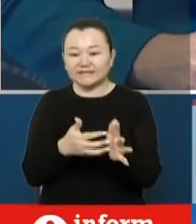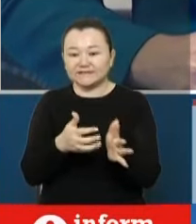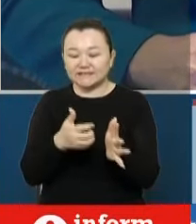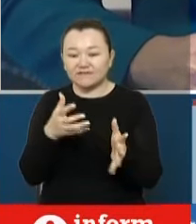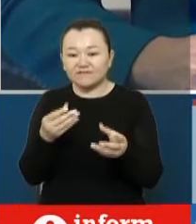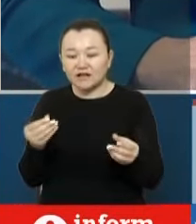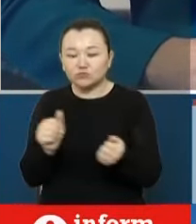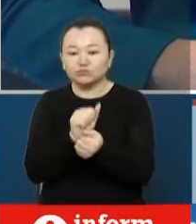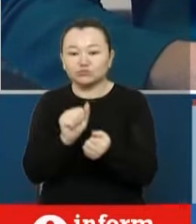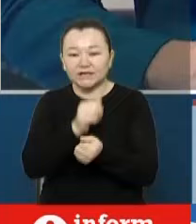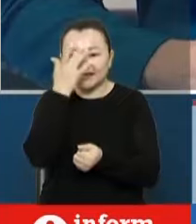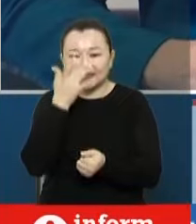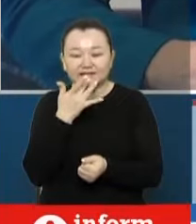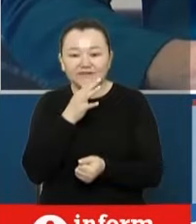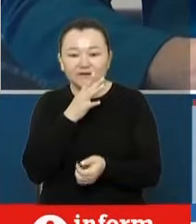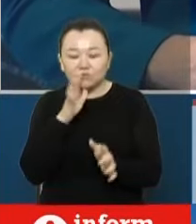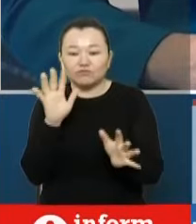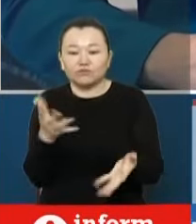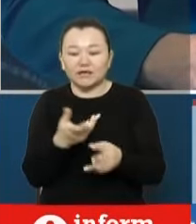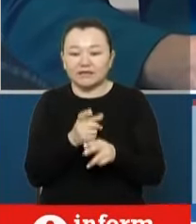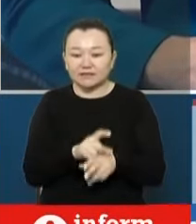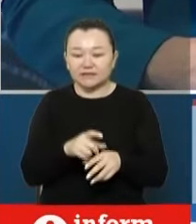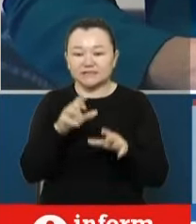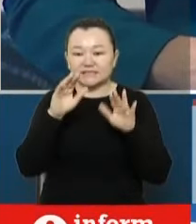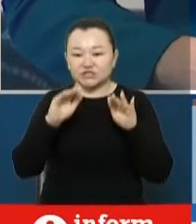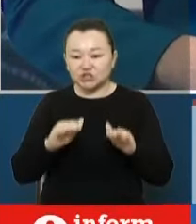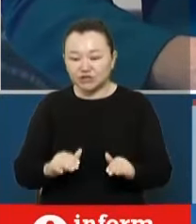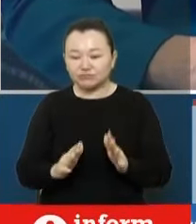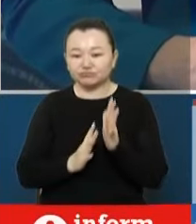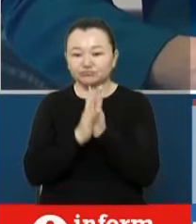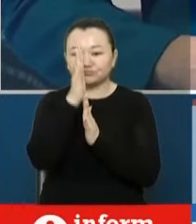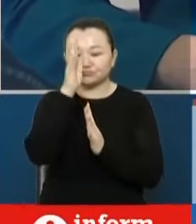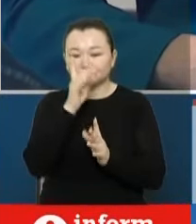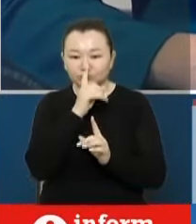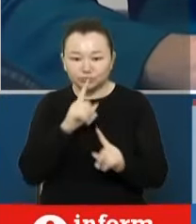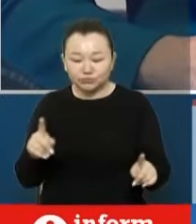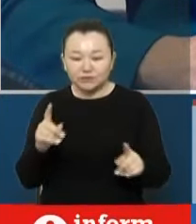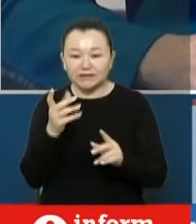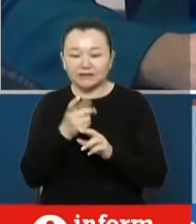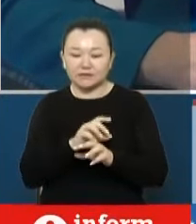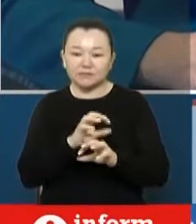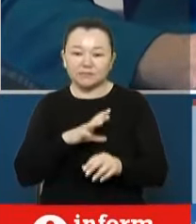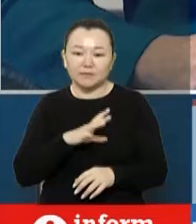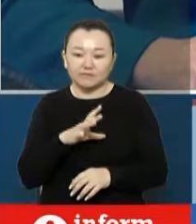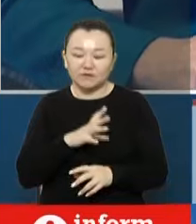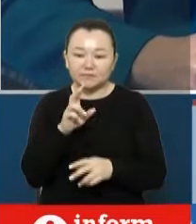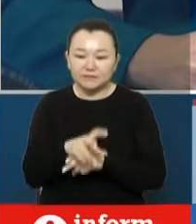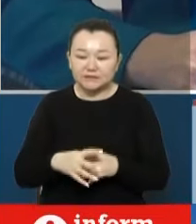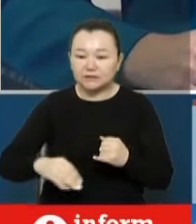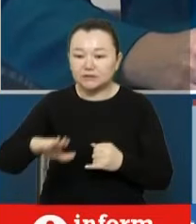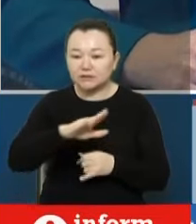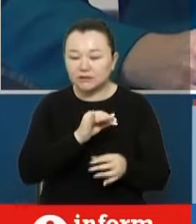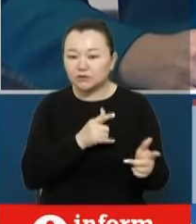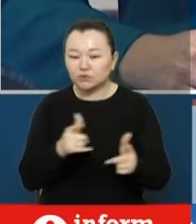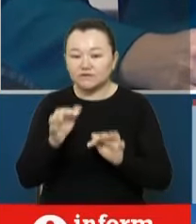в засушливый летний сезон. А это грозит снижением урожайности. Наш корреспондент Анастасия Новикова побывала на объекте и